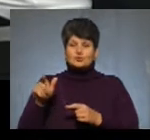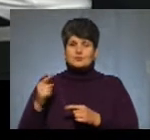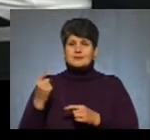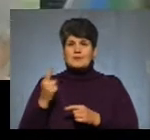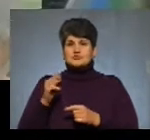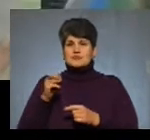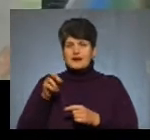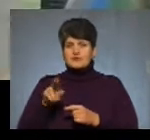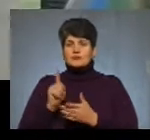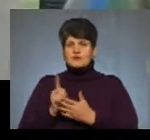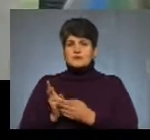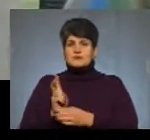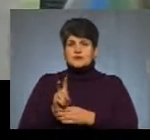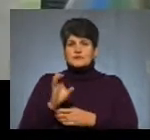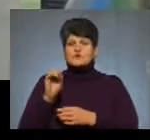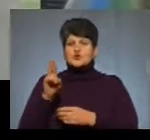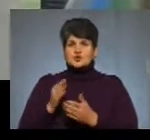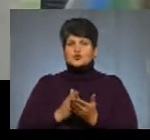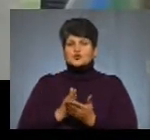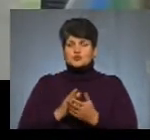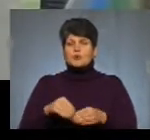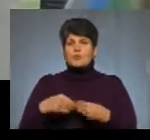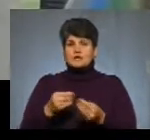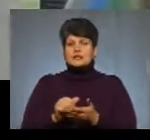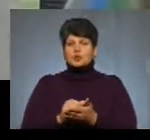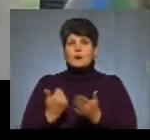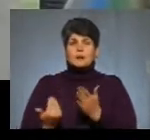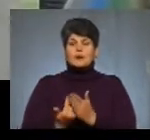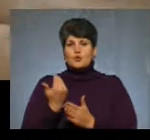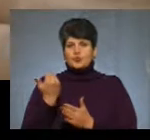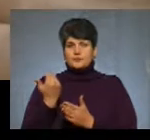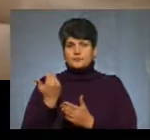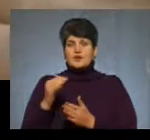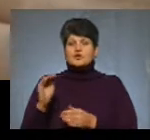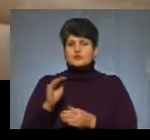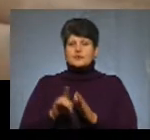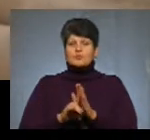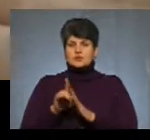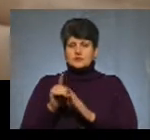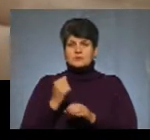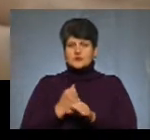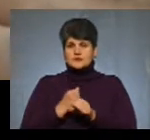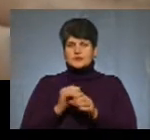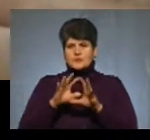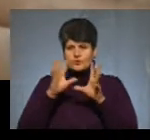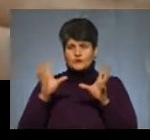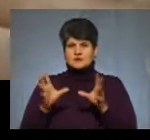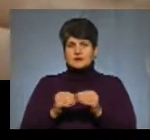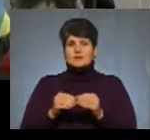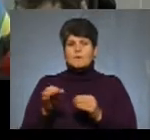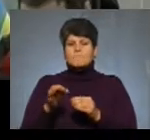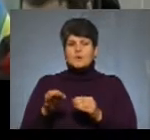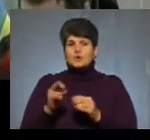1 травня мають звернутися до соцслужб та подати документи наново. Жовтня запрацює повномасштабна монетизація, коли кожен, хто